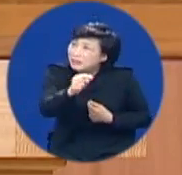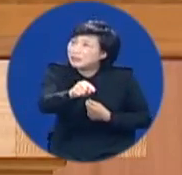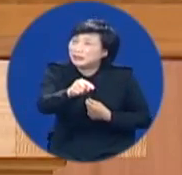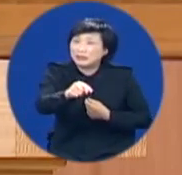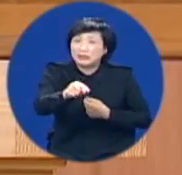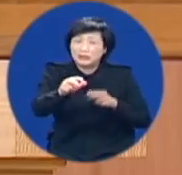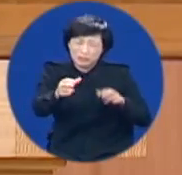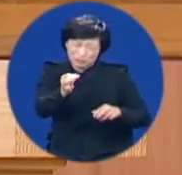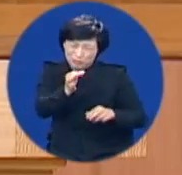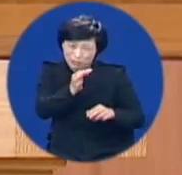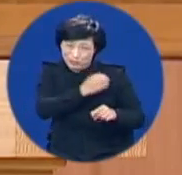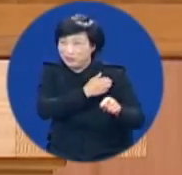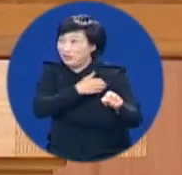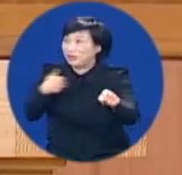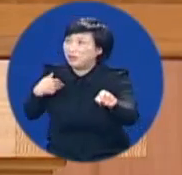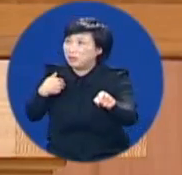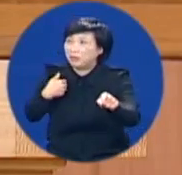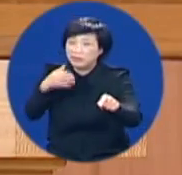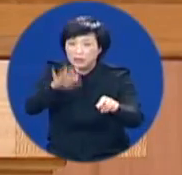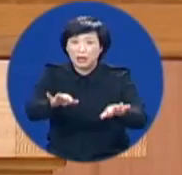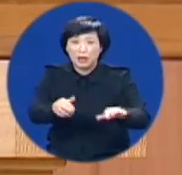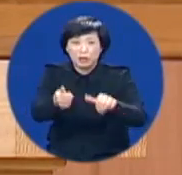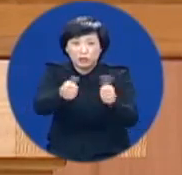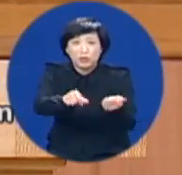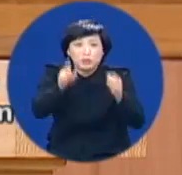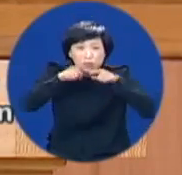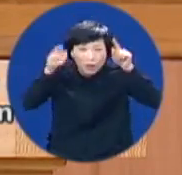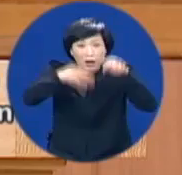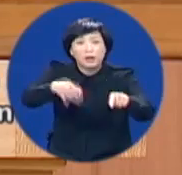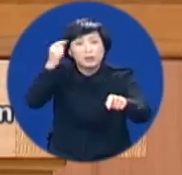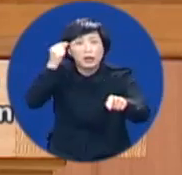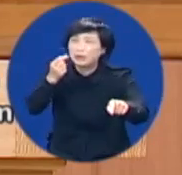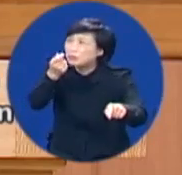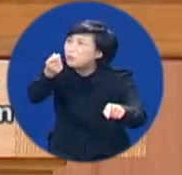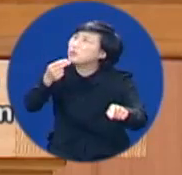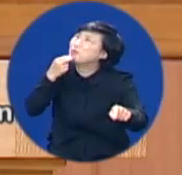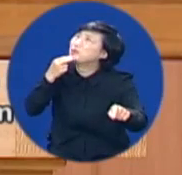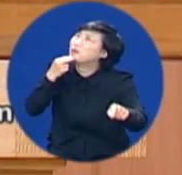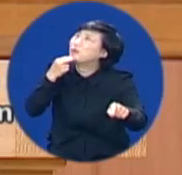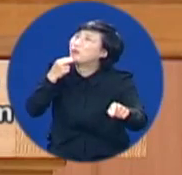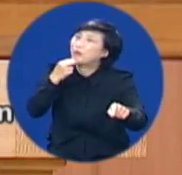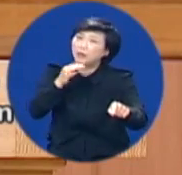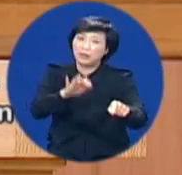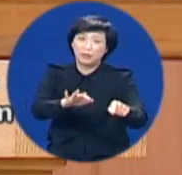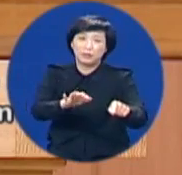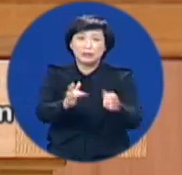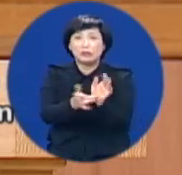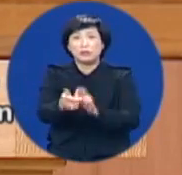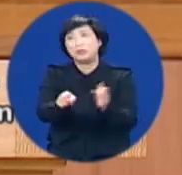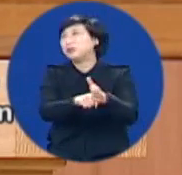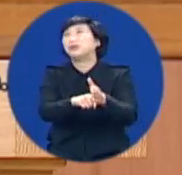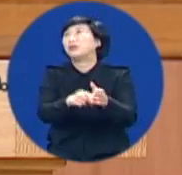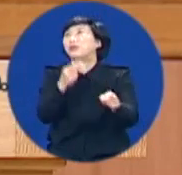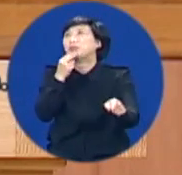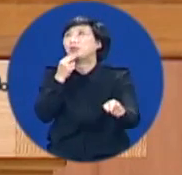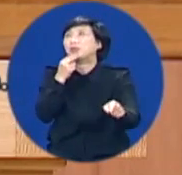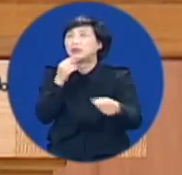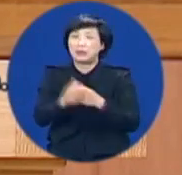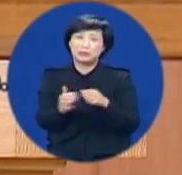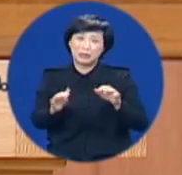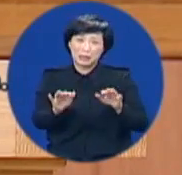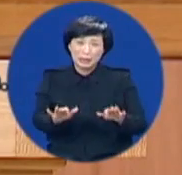똑같이 부유하게 살아요. 죽어서 지옥 간다는 생각 전혀 안고 살아요. 예수 안 믿어요. 그러니